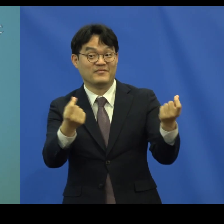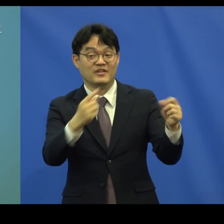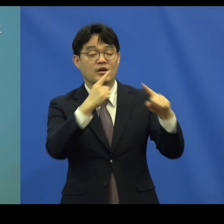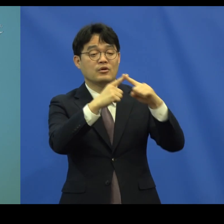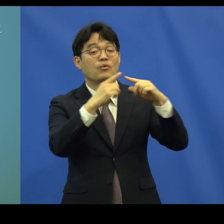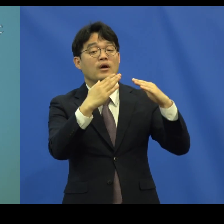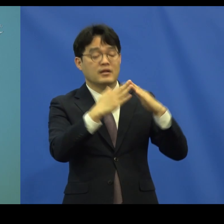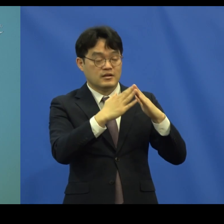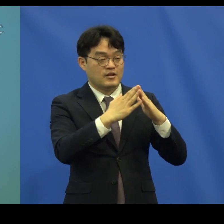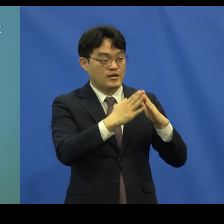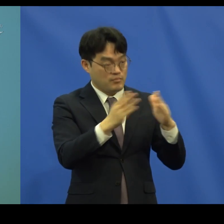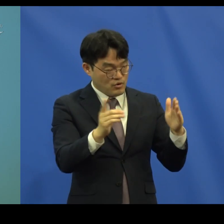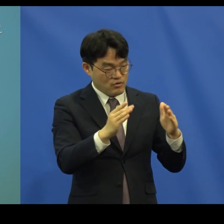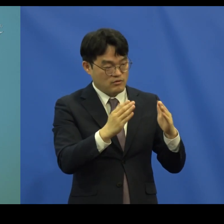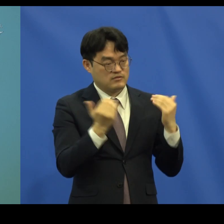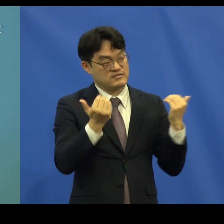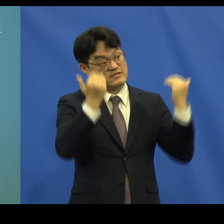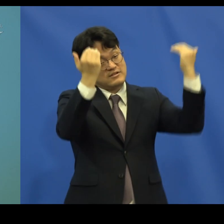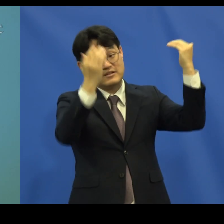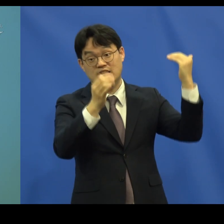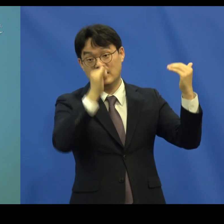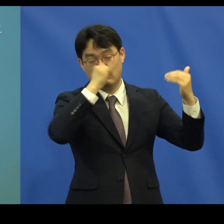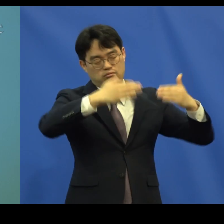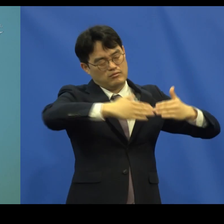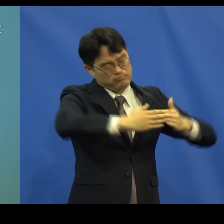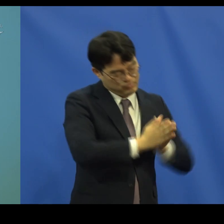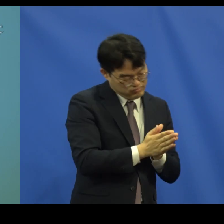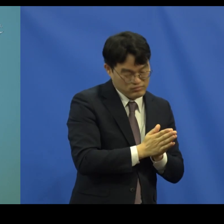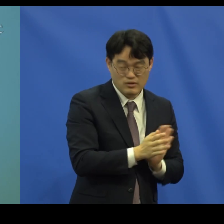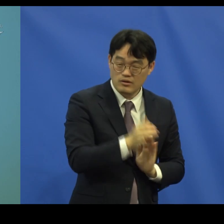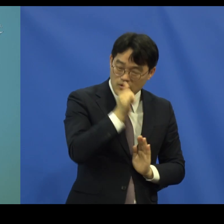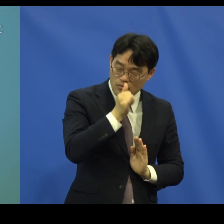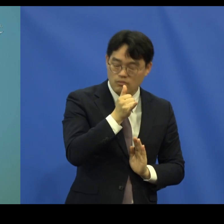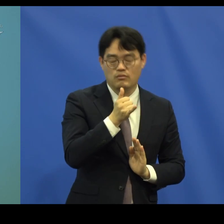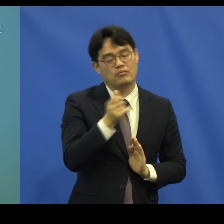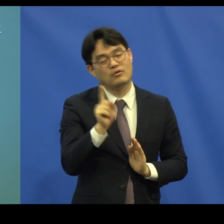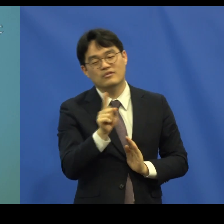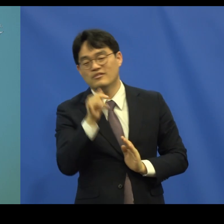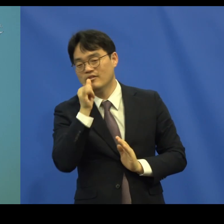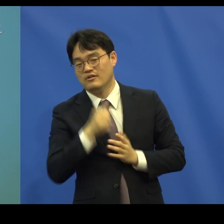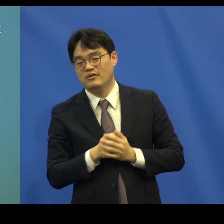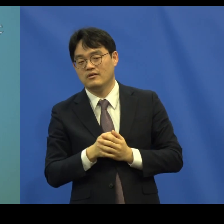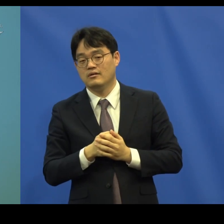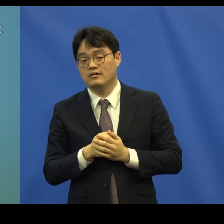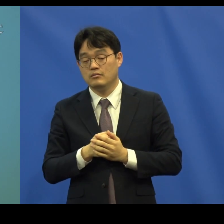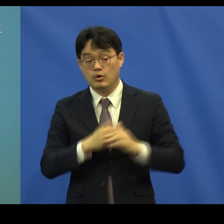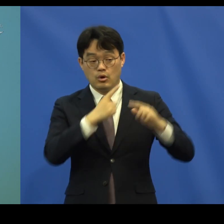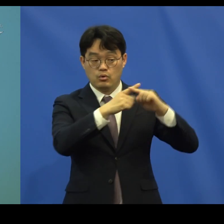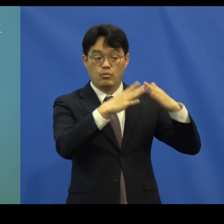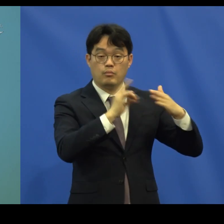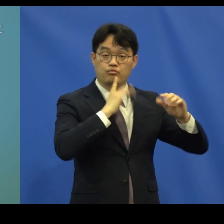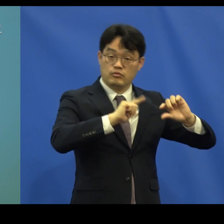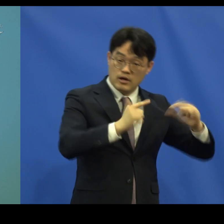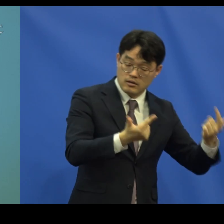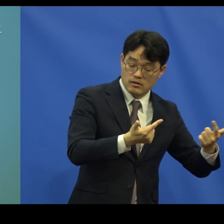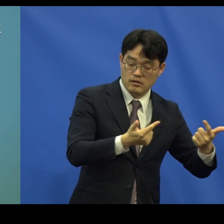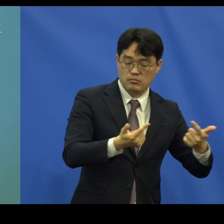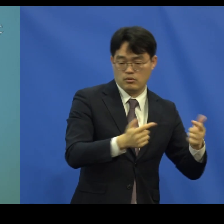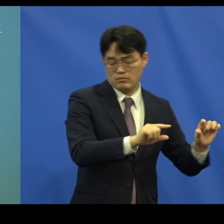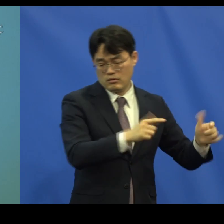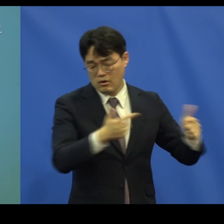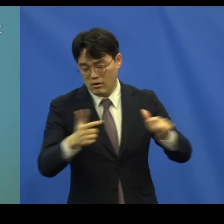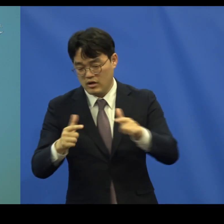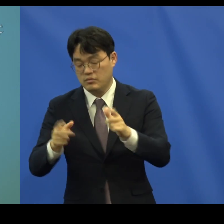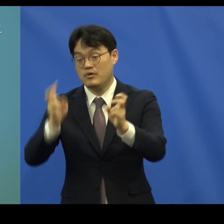이것은 사실은 교회만이 아니죠. 모든 세상의 조직체도 시작이 됐다가 사라지고 시작했다가 탄생이 되기도